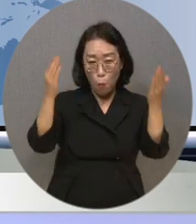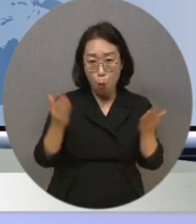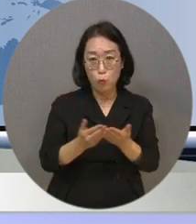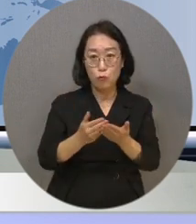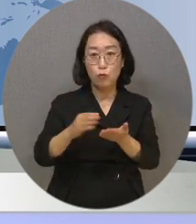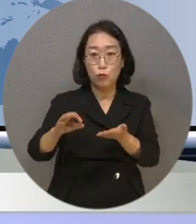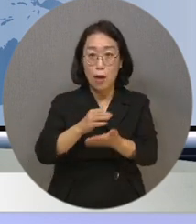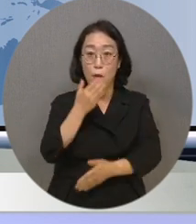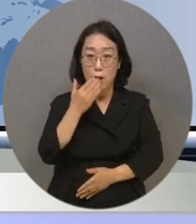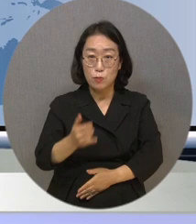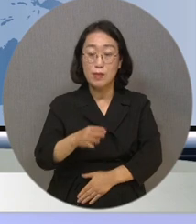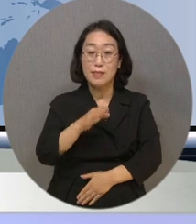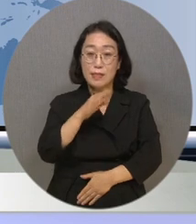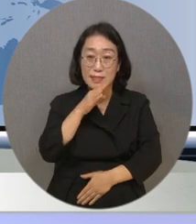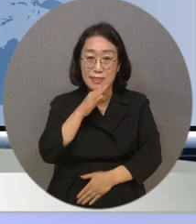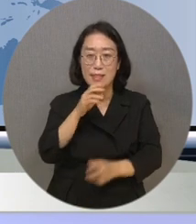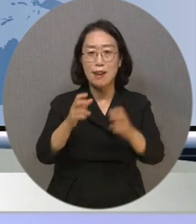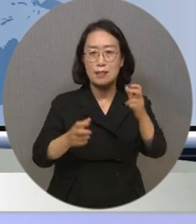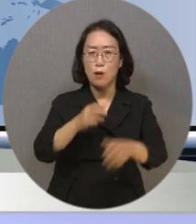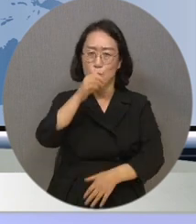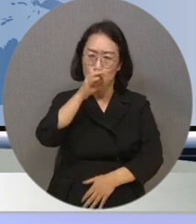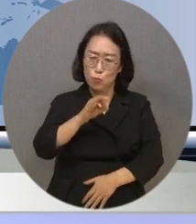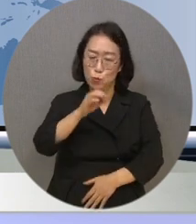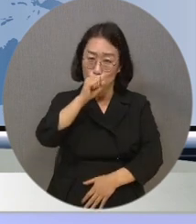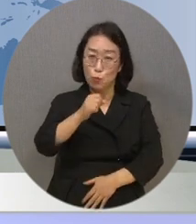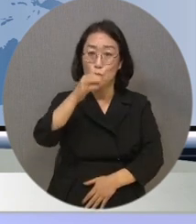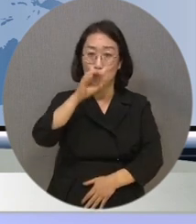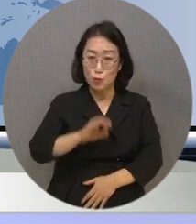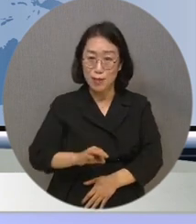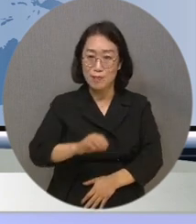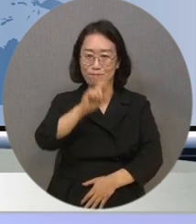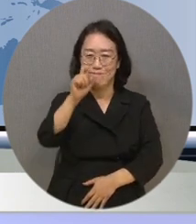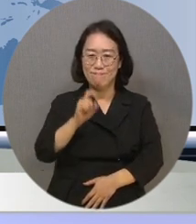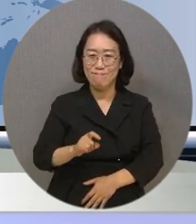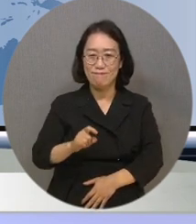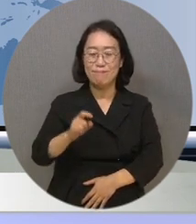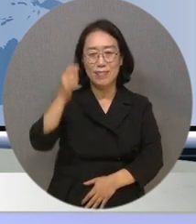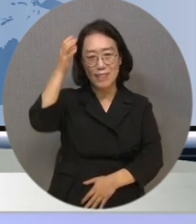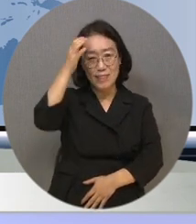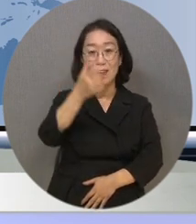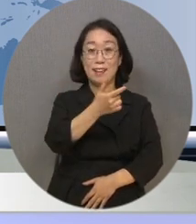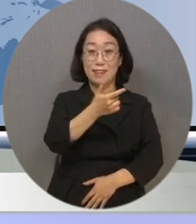이용할 수 있는 진정성 있는 사업이 될 수 있을지 주목해봅니다.